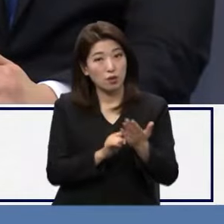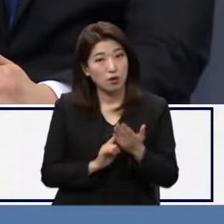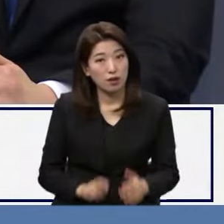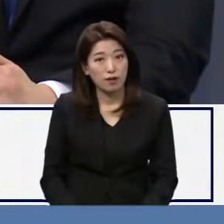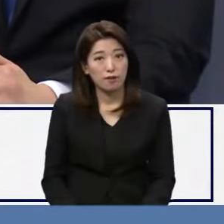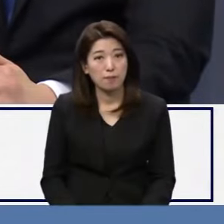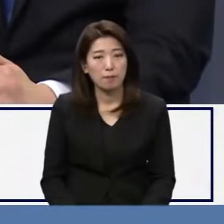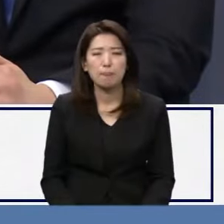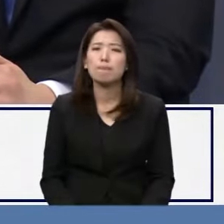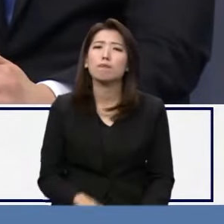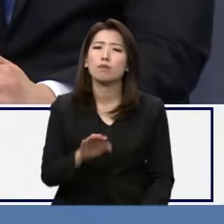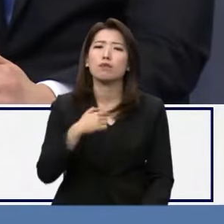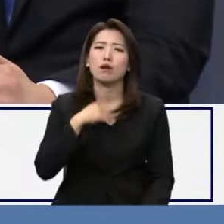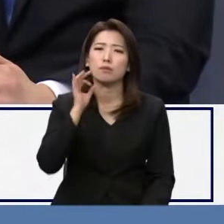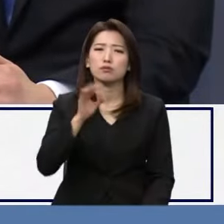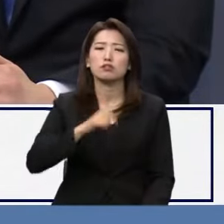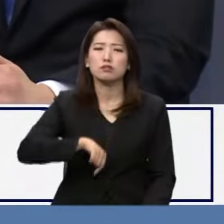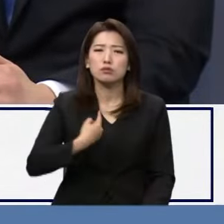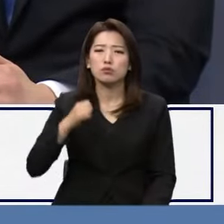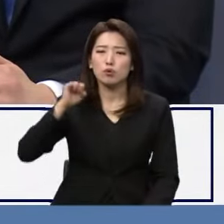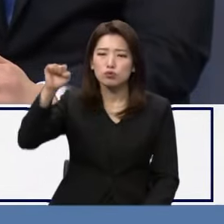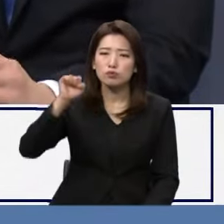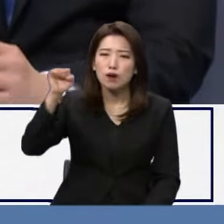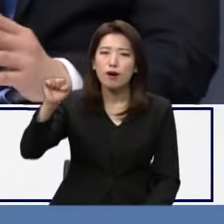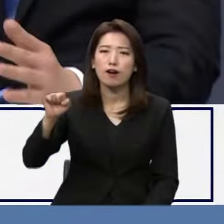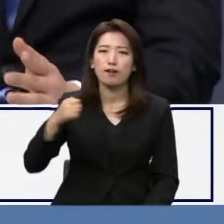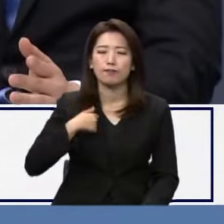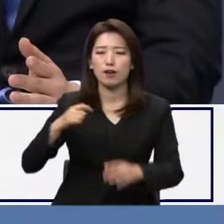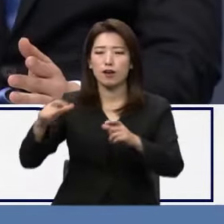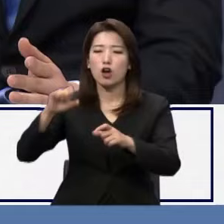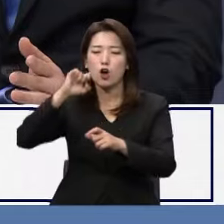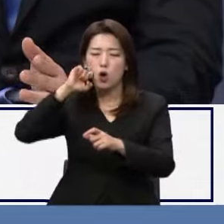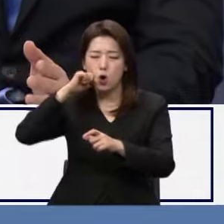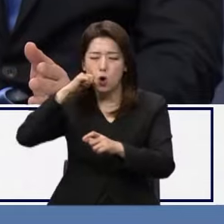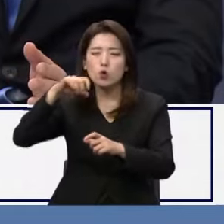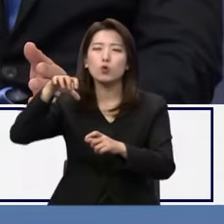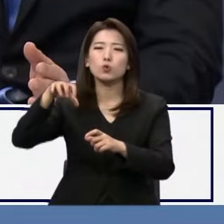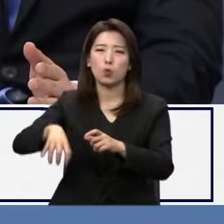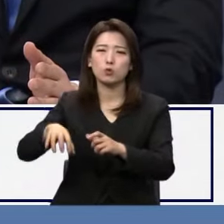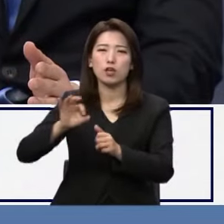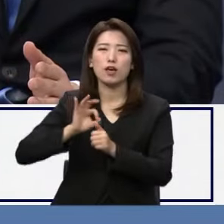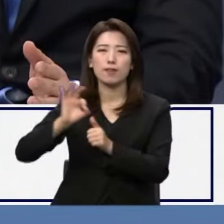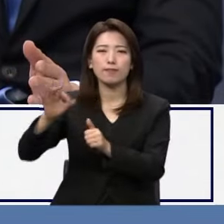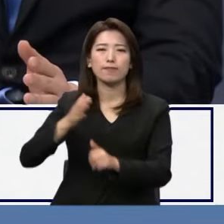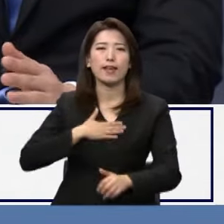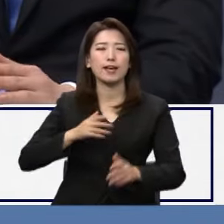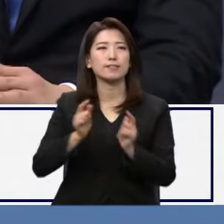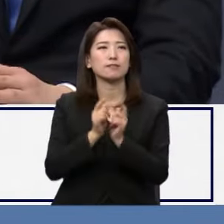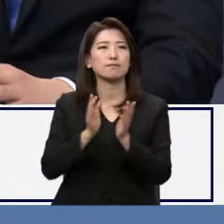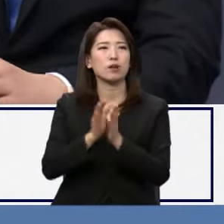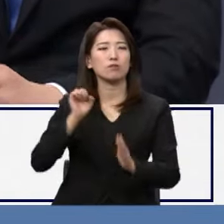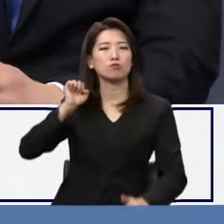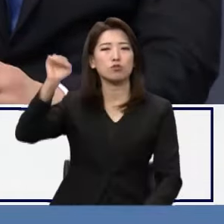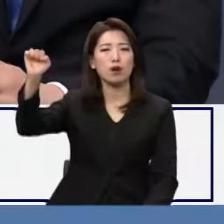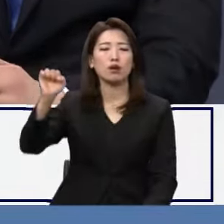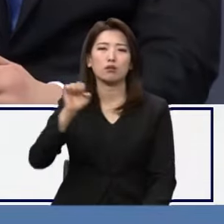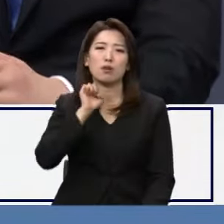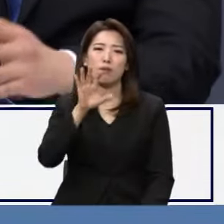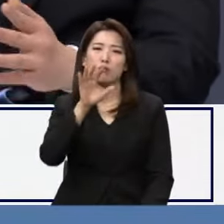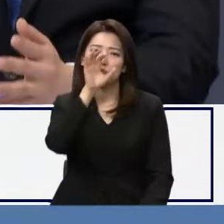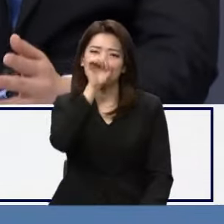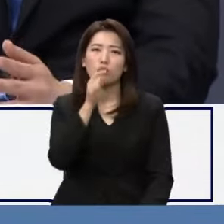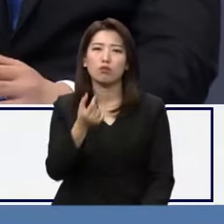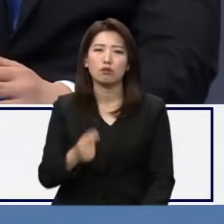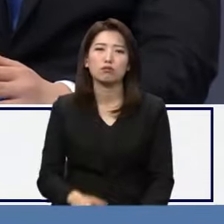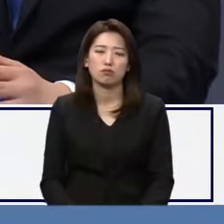중에 하나가네 다른 지역에 있었던 중진들을 어거지로 수도권에 끼어 맞춰서 음진 지역이 많든 당시에